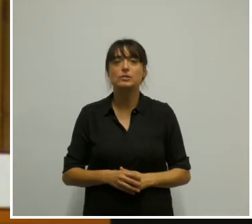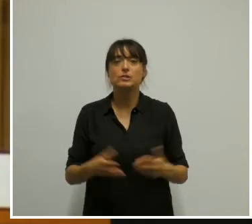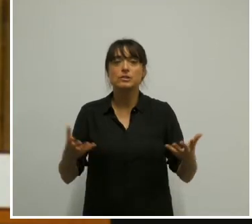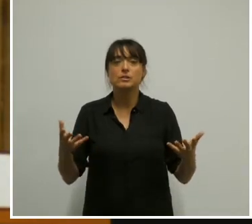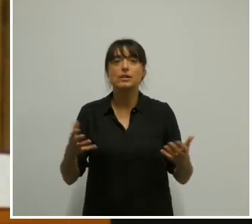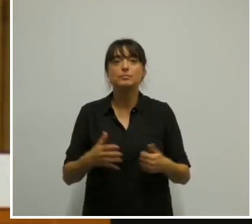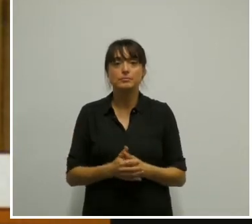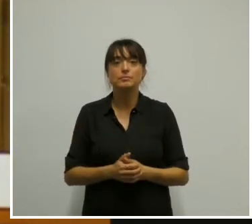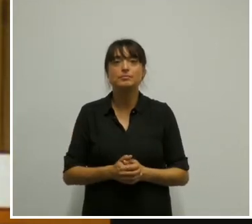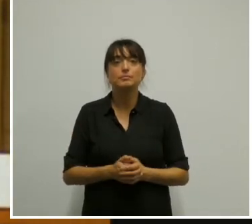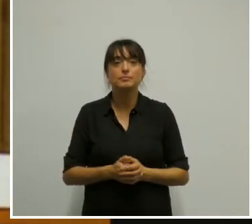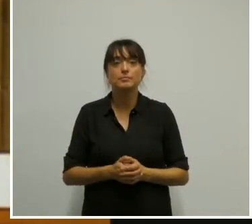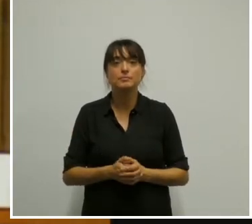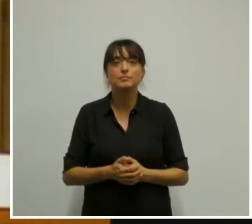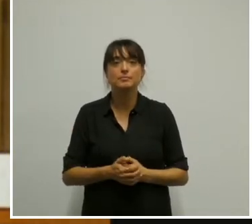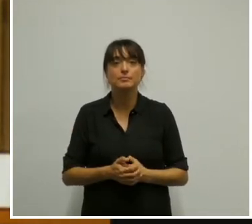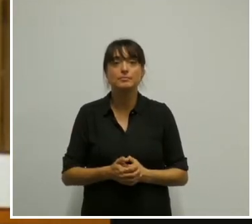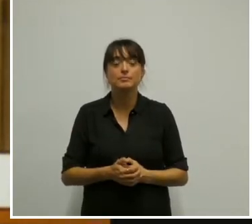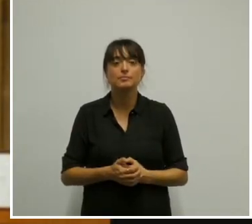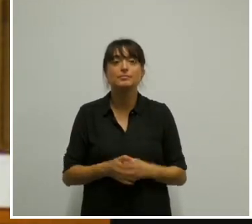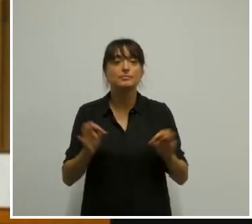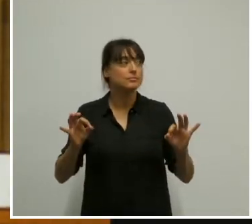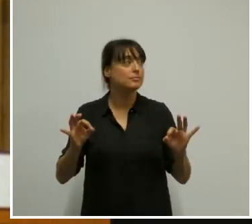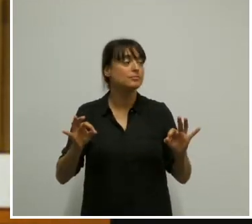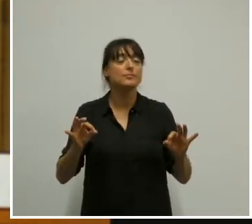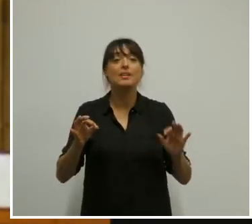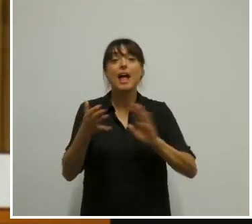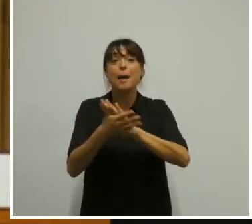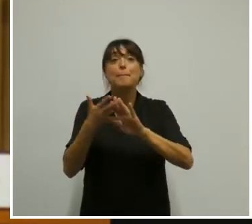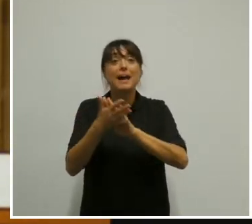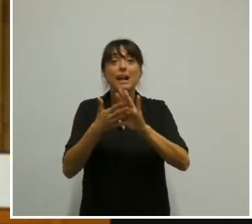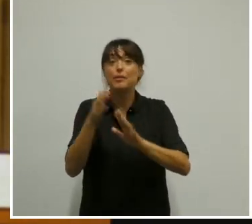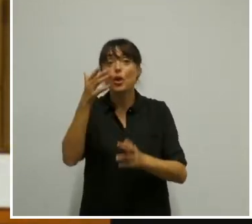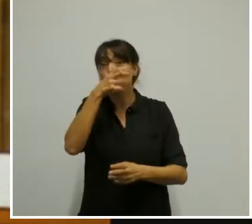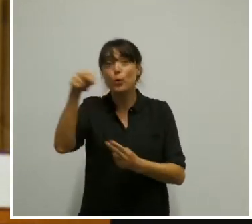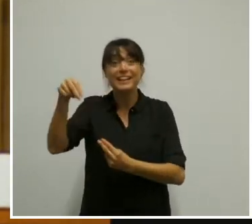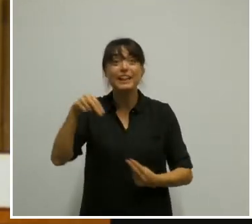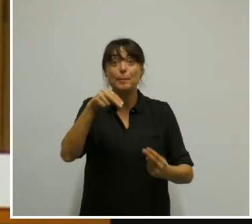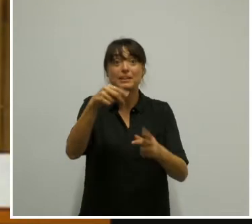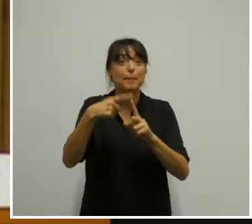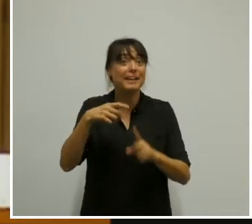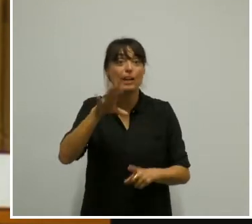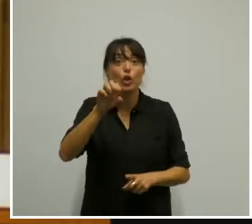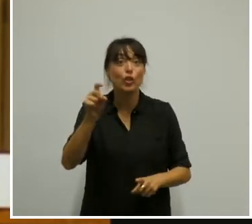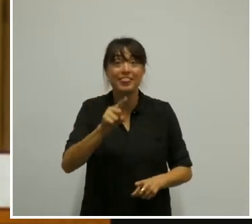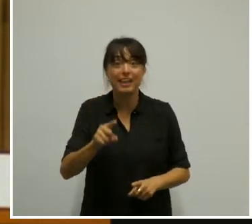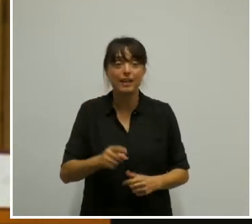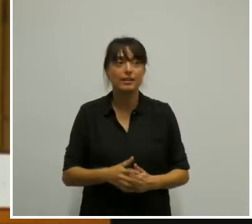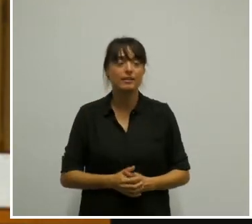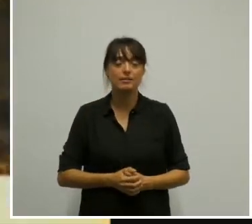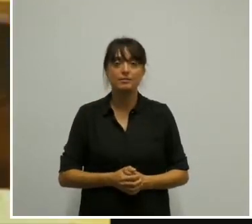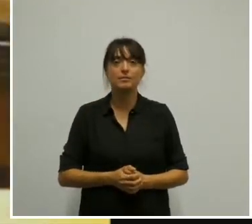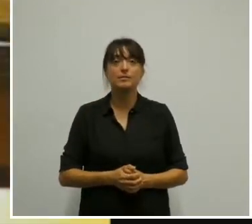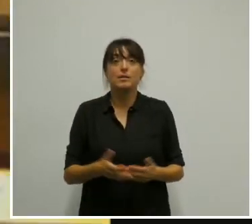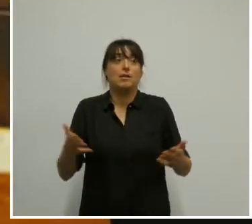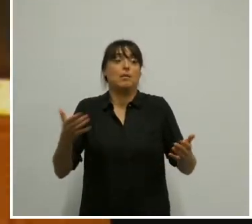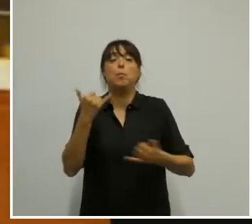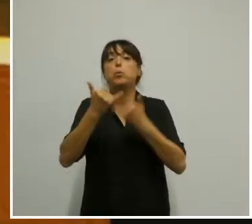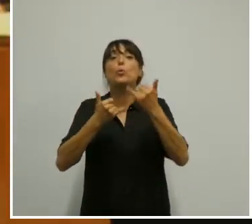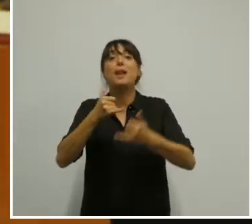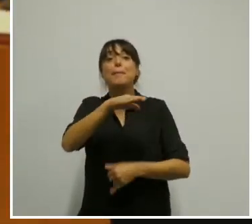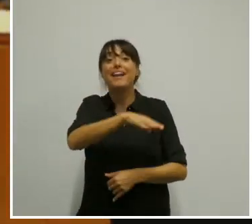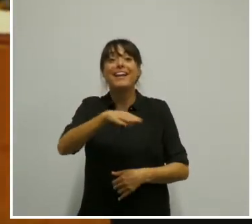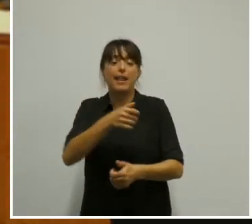Per això està l'ordre de preferència. No el poses. Clar. Clar, el tema és que passen per davant